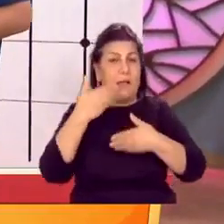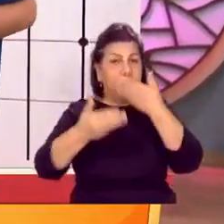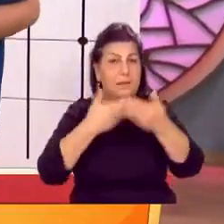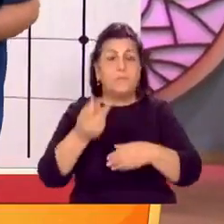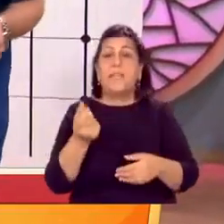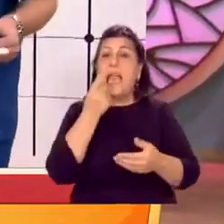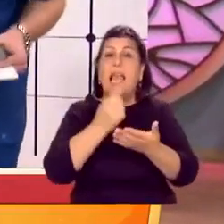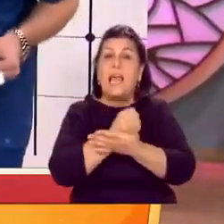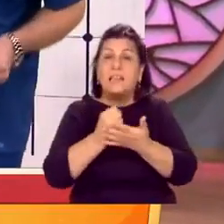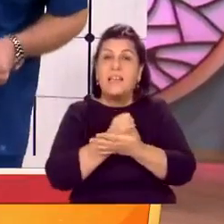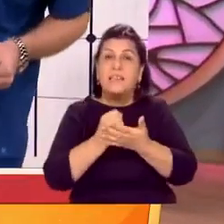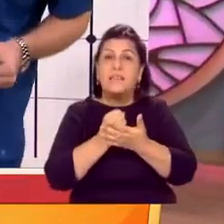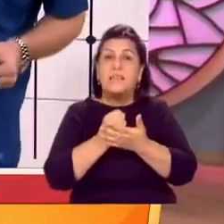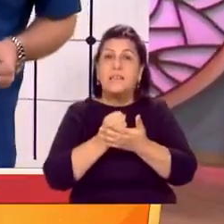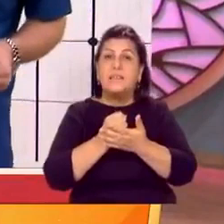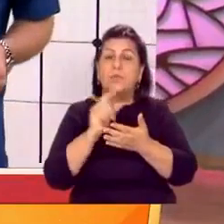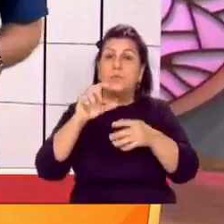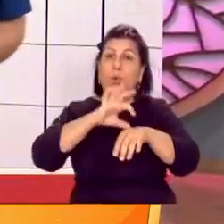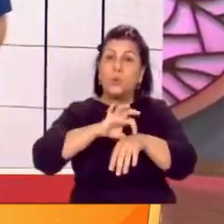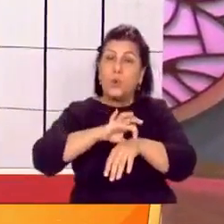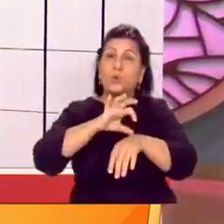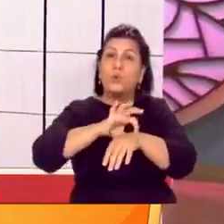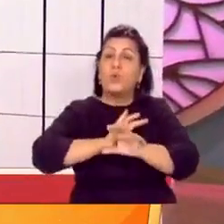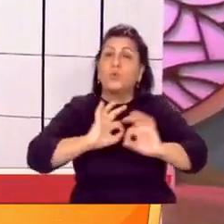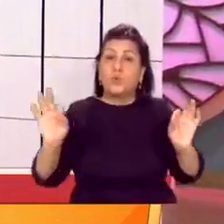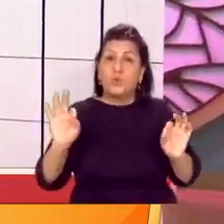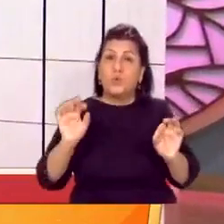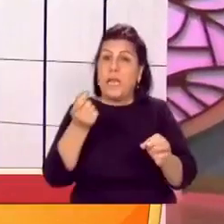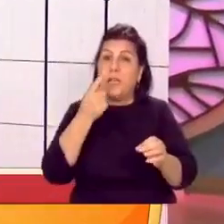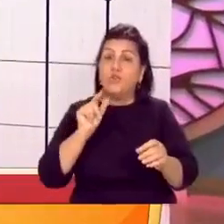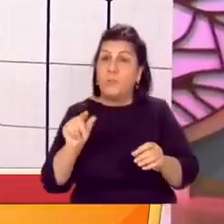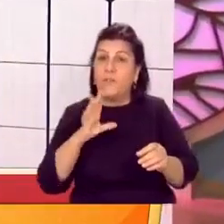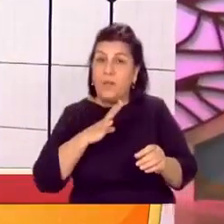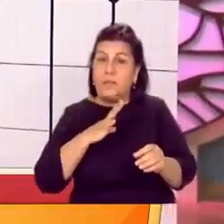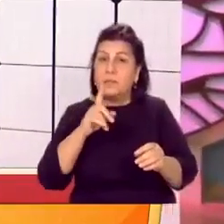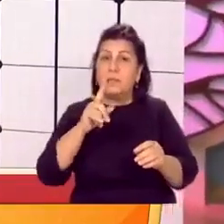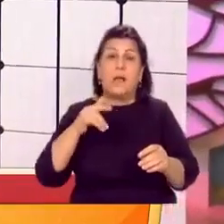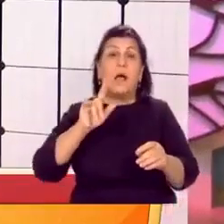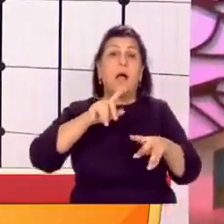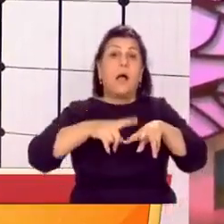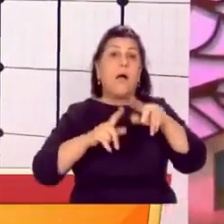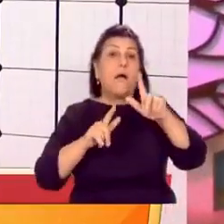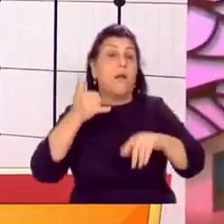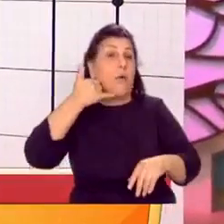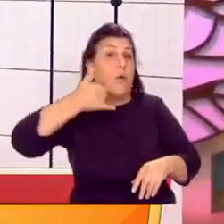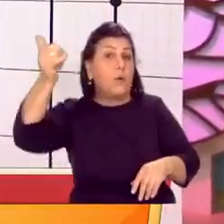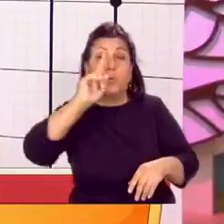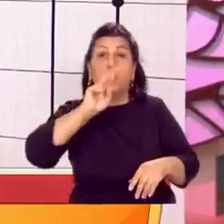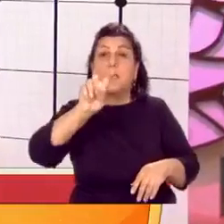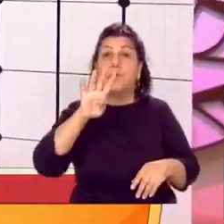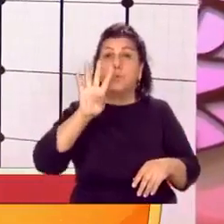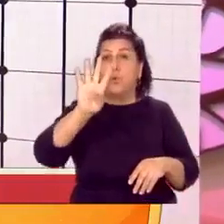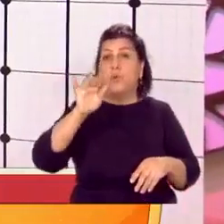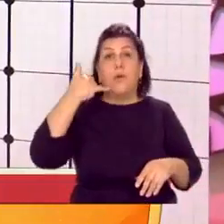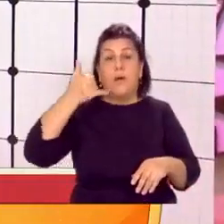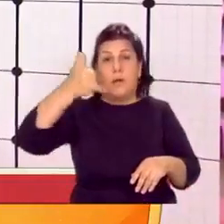reçeteli ve reçetesiz birçok ilaç var Eğer şüpheniz varsa ne yapıyorsunuz zaten Alo 184 alıyorsunuz Sağlık Bakanlığı konuda